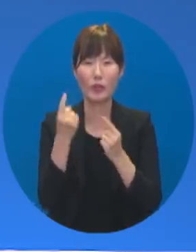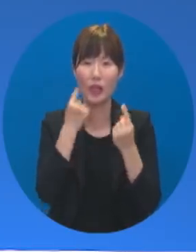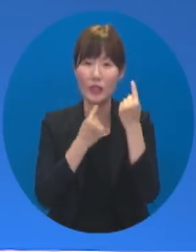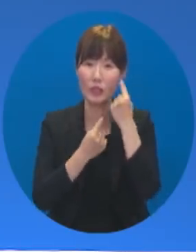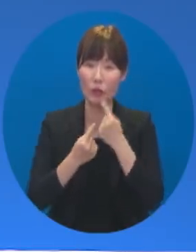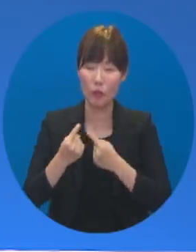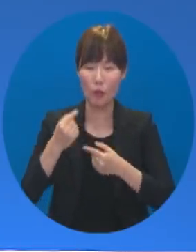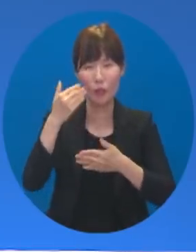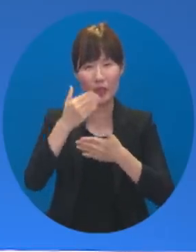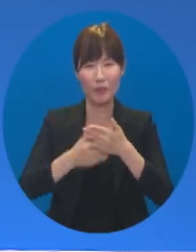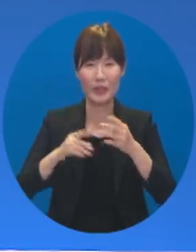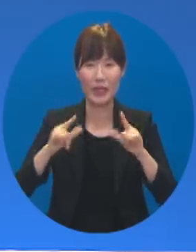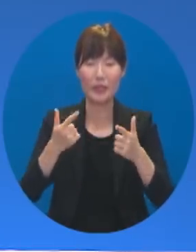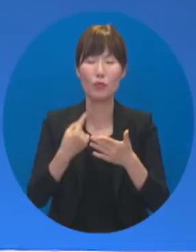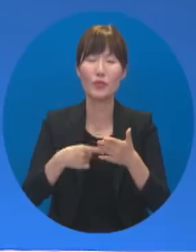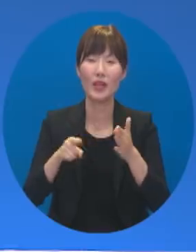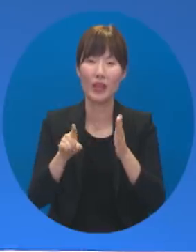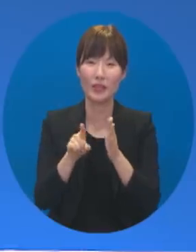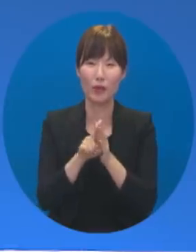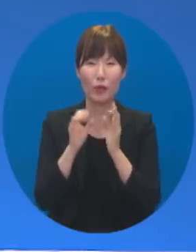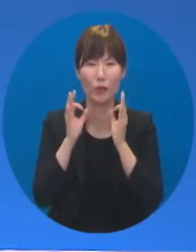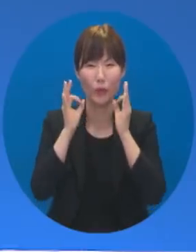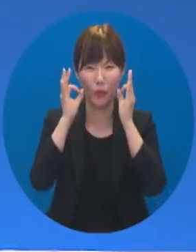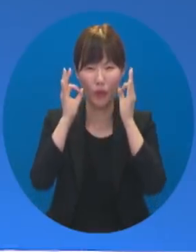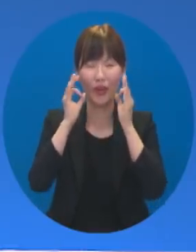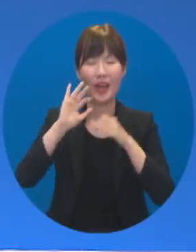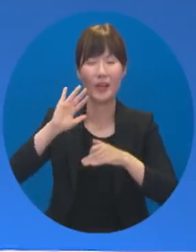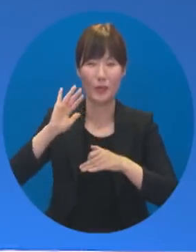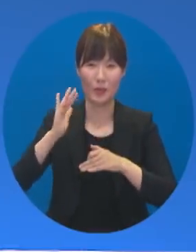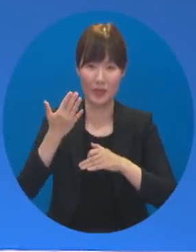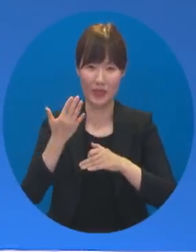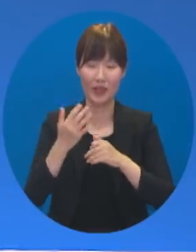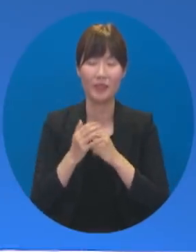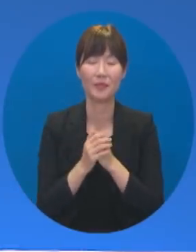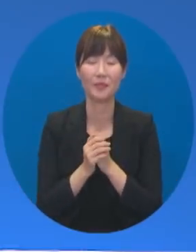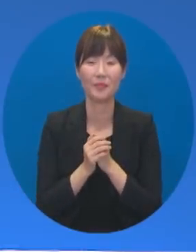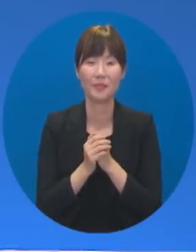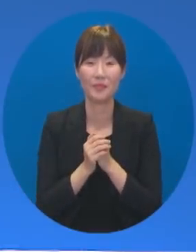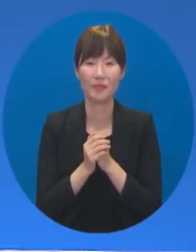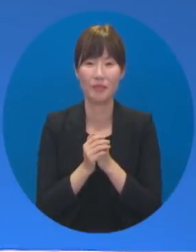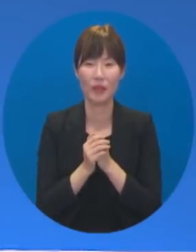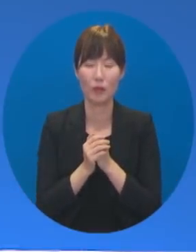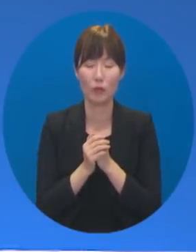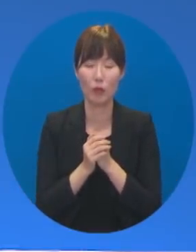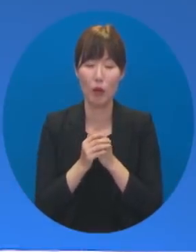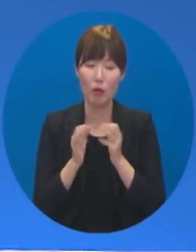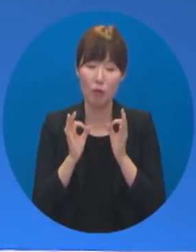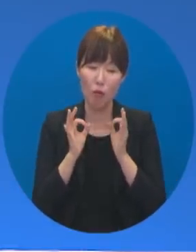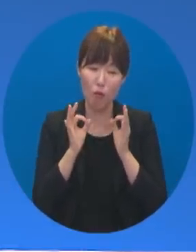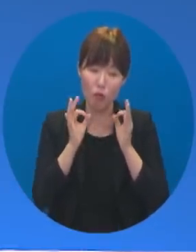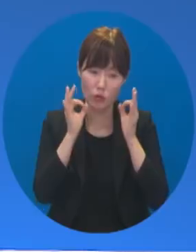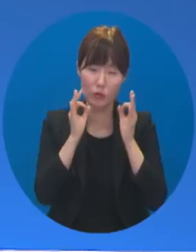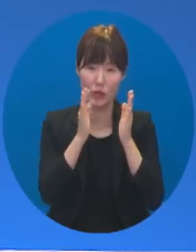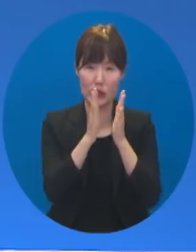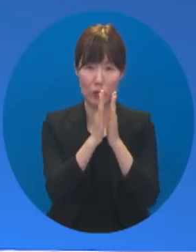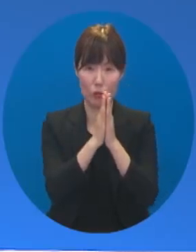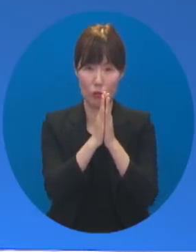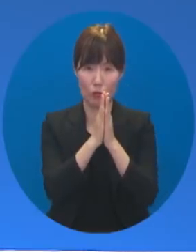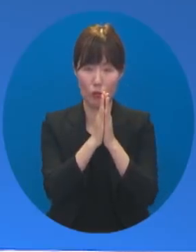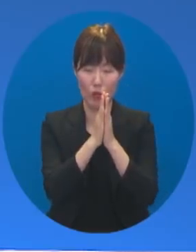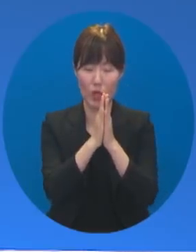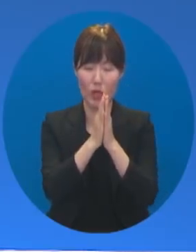참 부끄럽게도 정말 열심히 같이 기도해 주셨던 분이지만 원기가 그 병을 알게 됐을